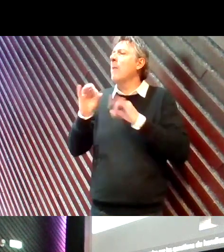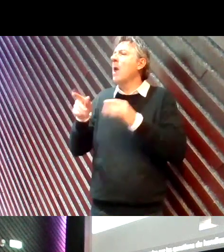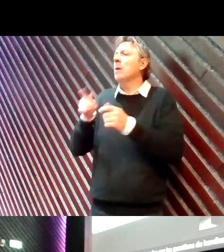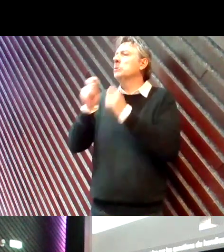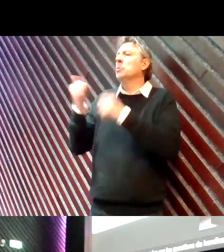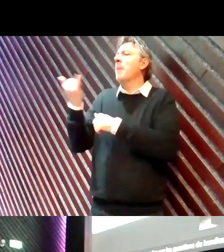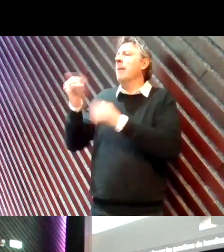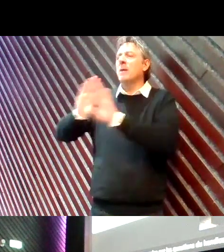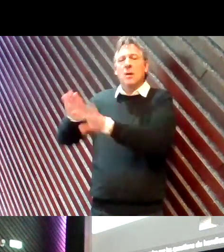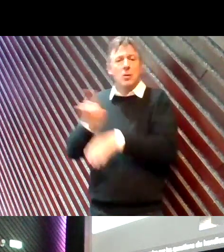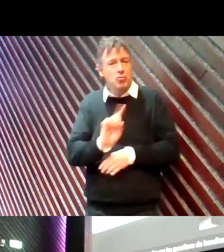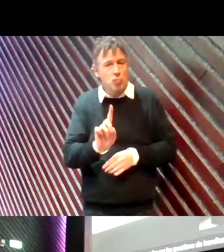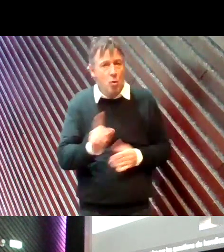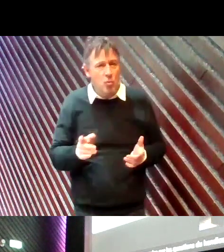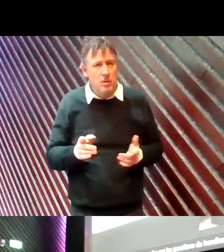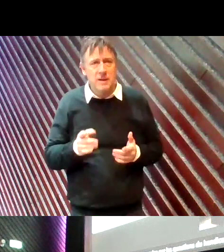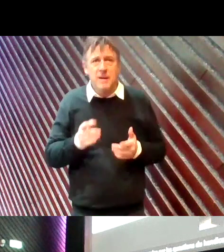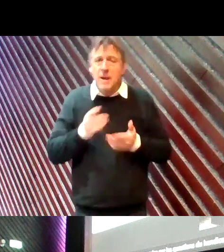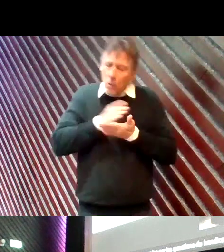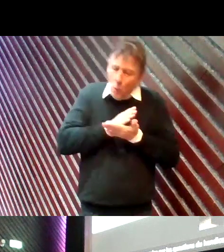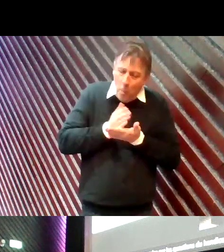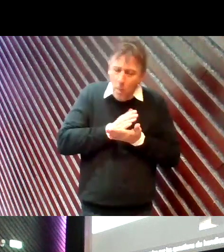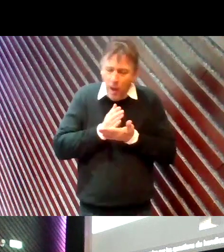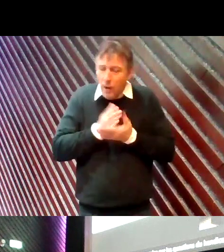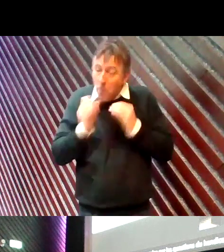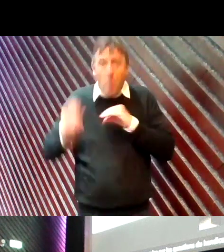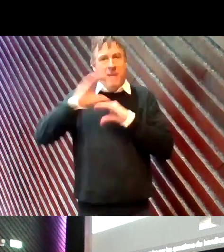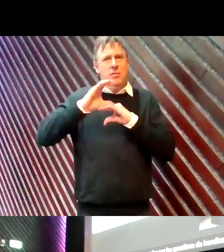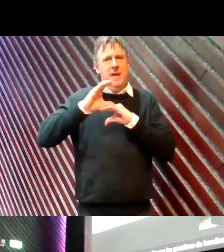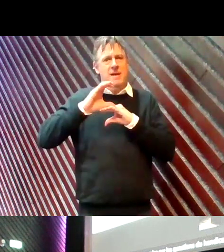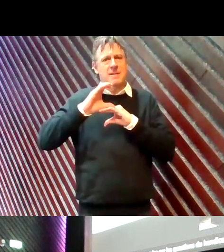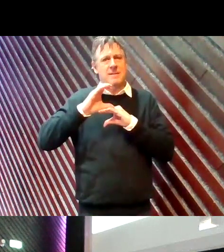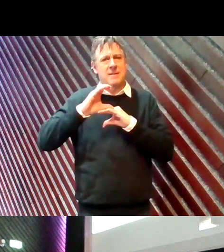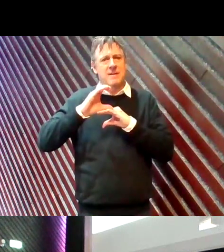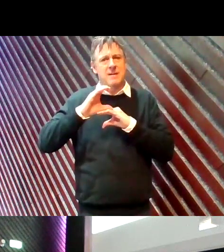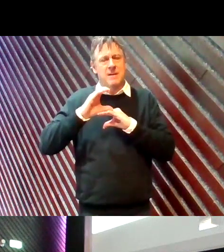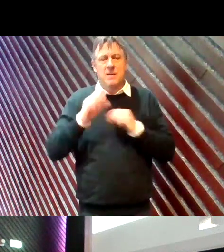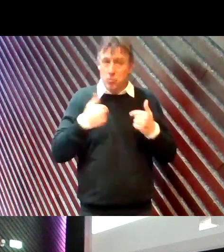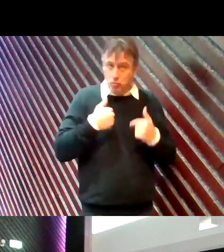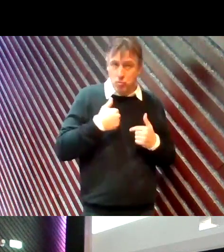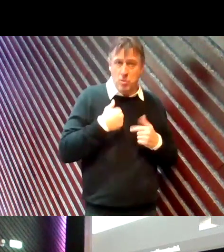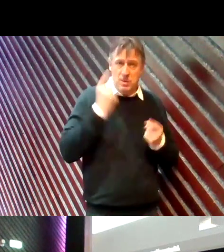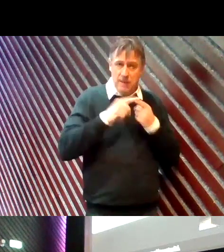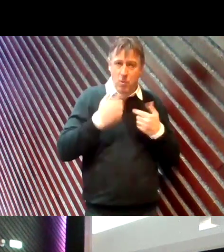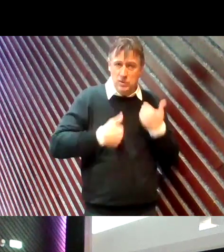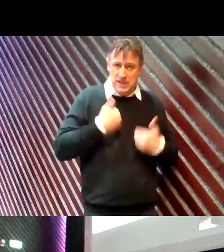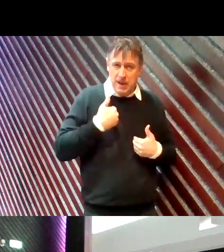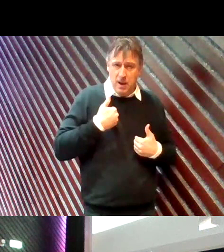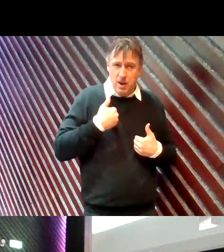ce, non pas ces contradictions, mais ces complémentarités entre le besoin de faire en sorte que lorsque nous parlons de handicap,